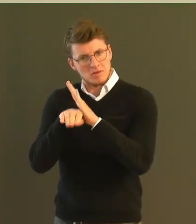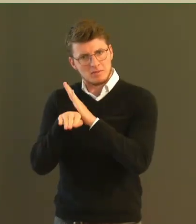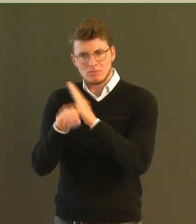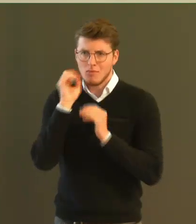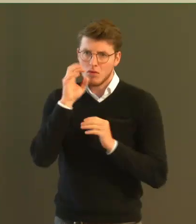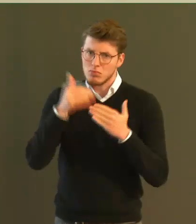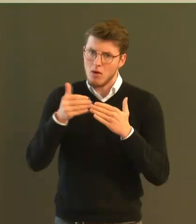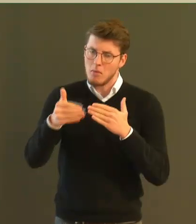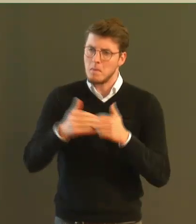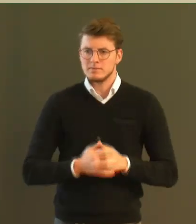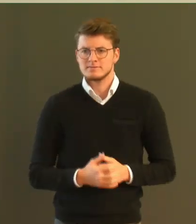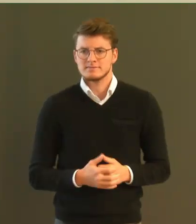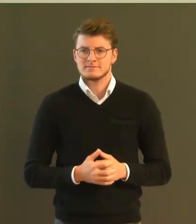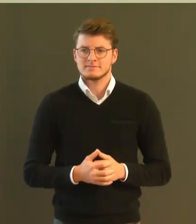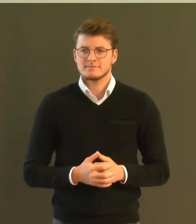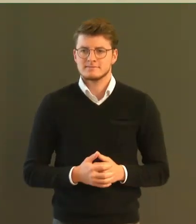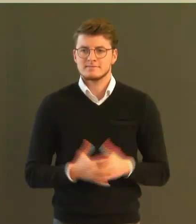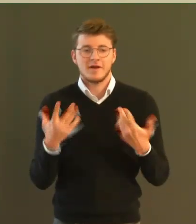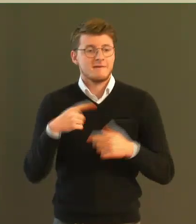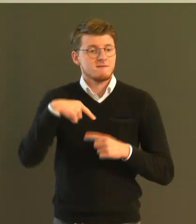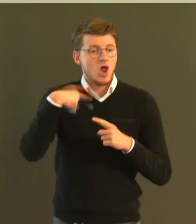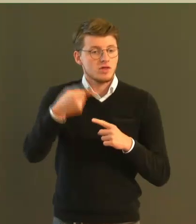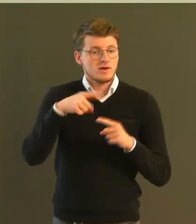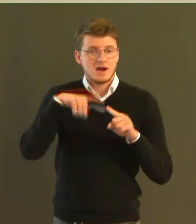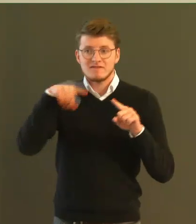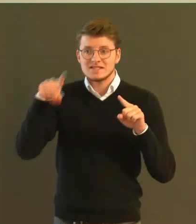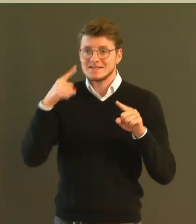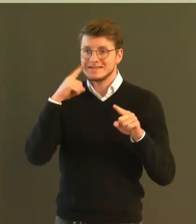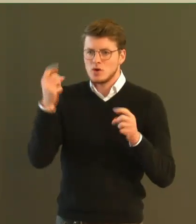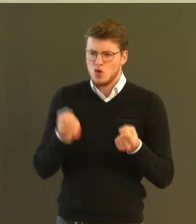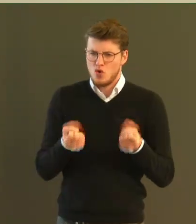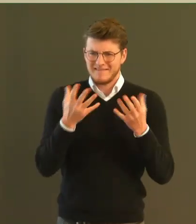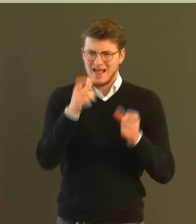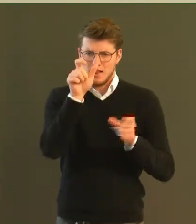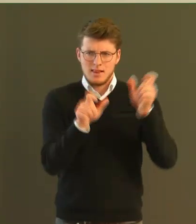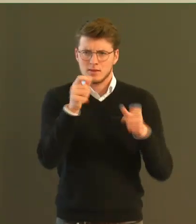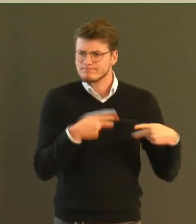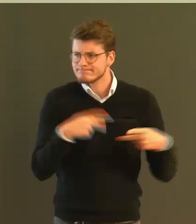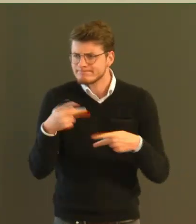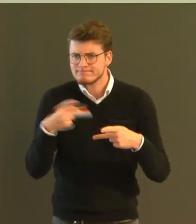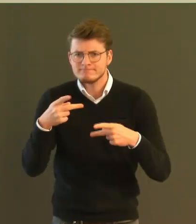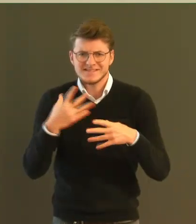nouveaux venus figure si tu attends ton niveau platine du